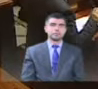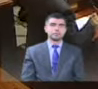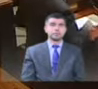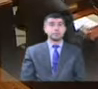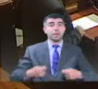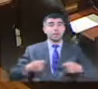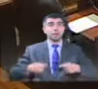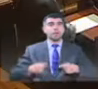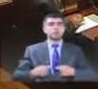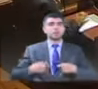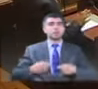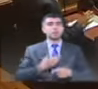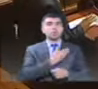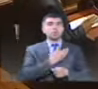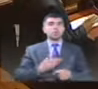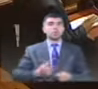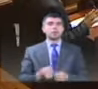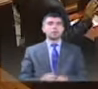سيد الرئيس، سيد رئيس الحكومه،